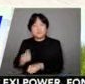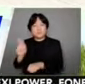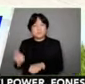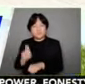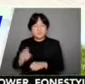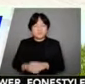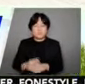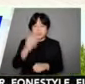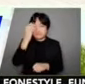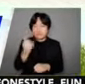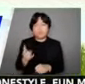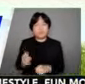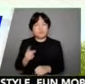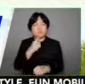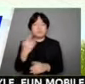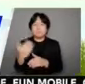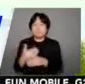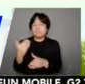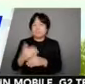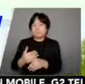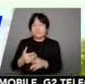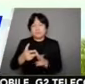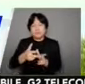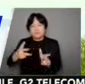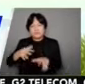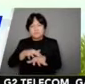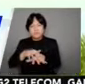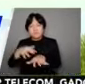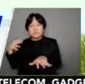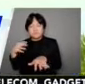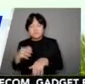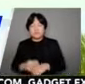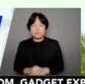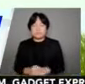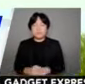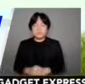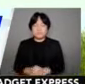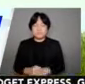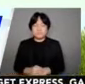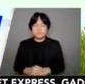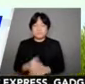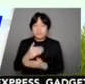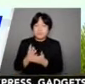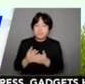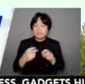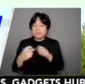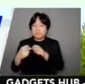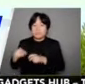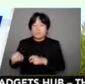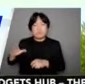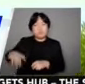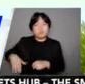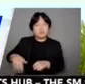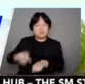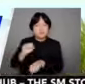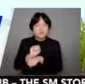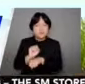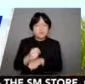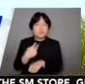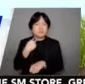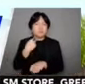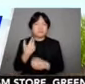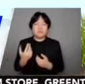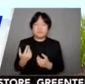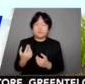makadetect merong Ilan na nag ah na na-late na sa kanilang mga trabaho dahil talagang hindi lamang minuto kundi oras ang